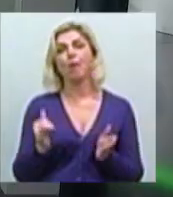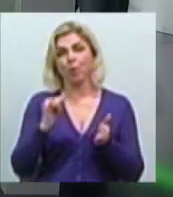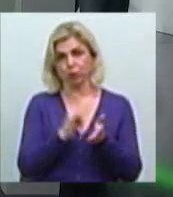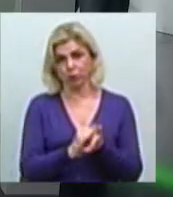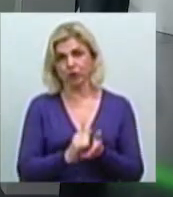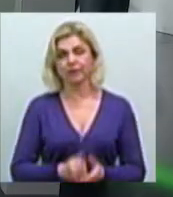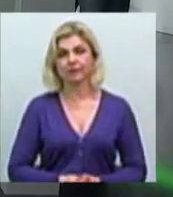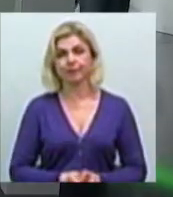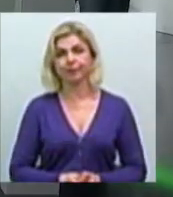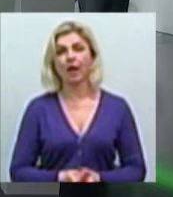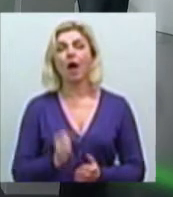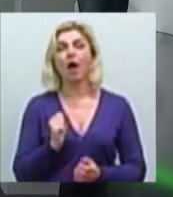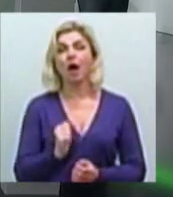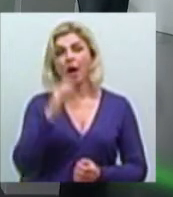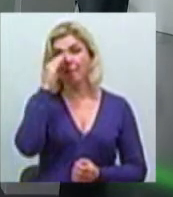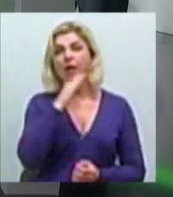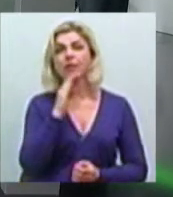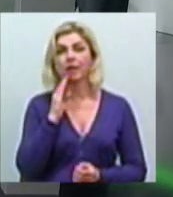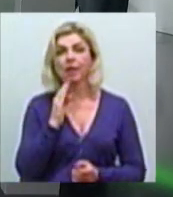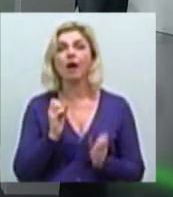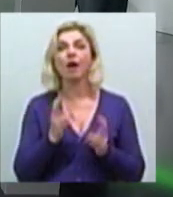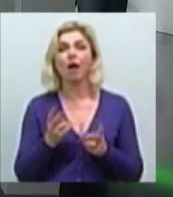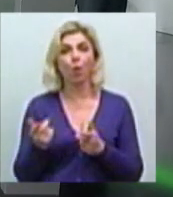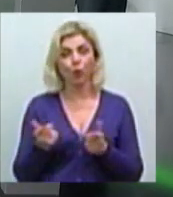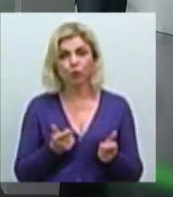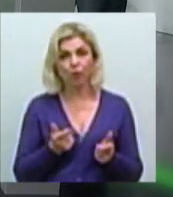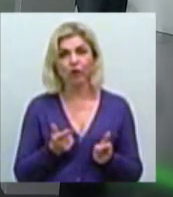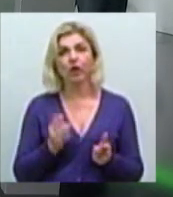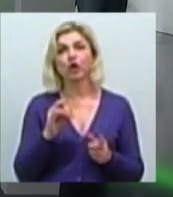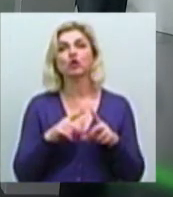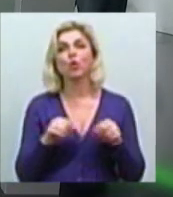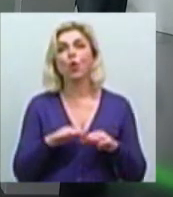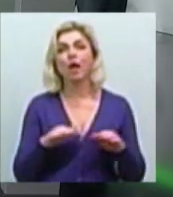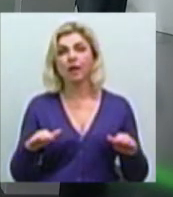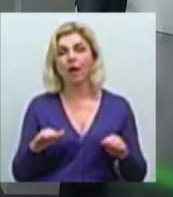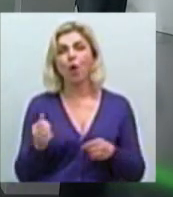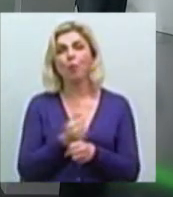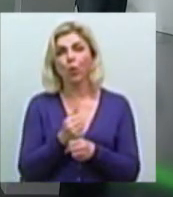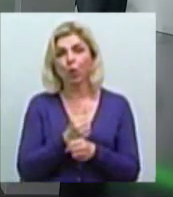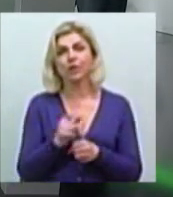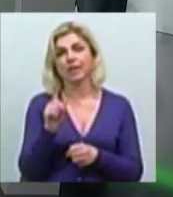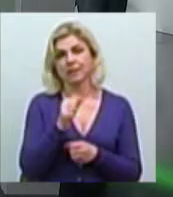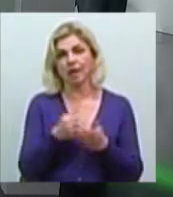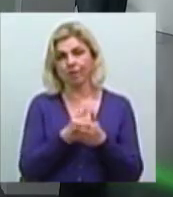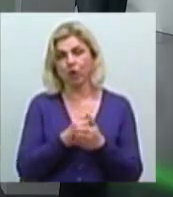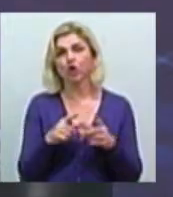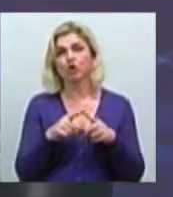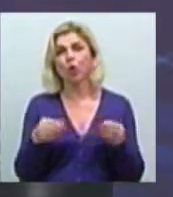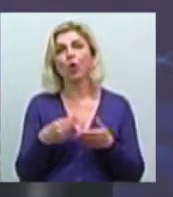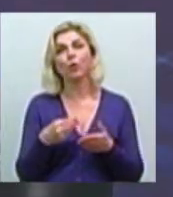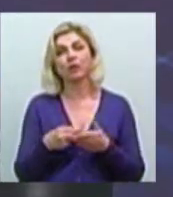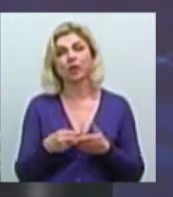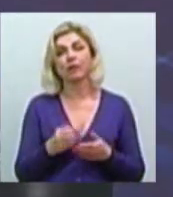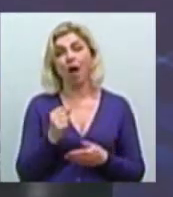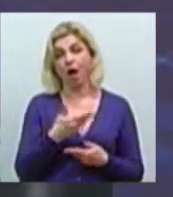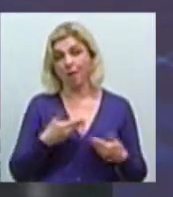А наскільки батьки готові, школярів саме, боротися за прозорість шкільних бюджетів? Оце ми узнаємо